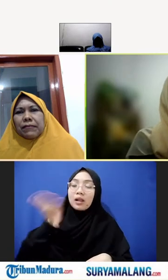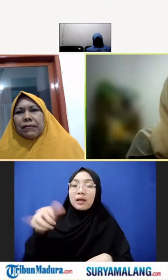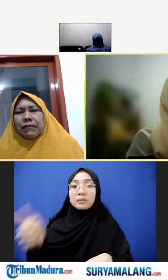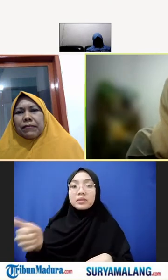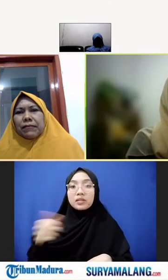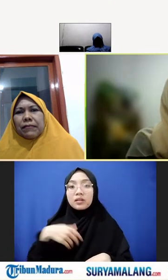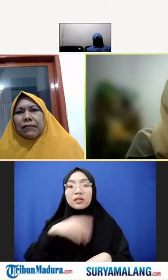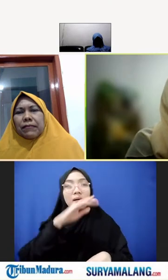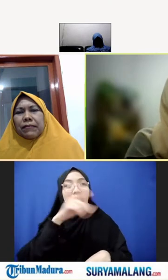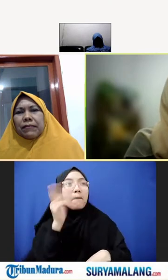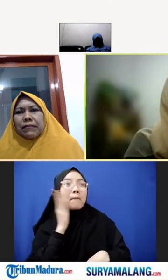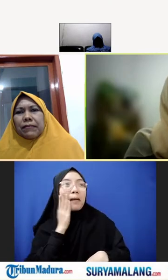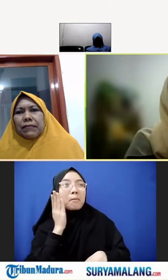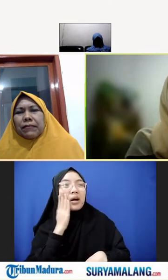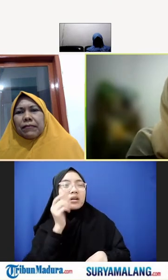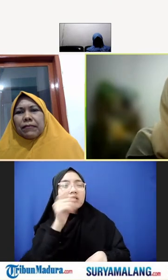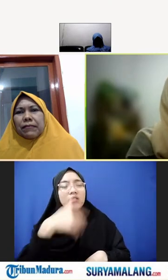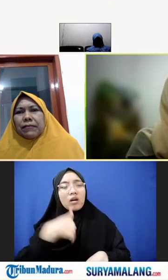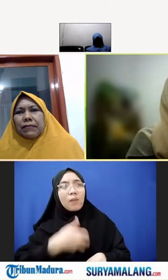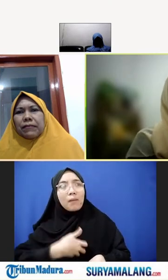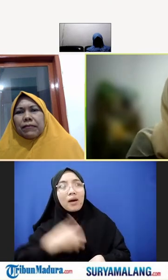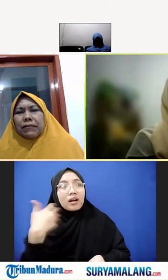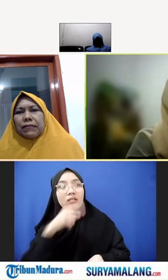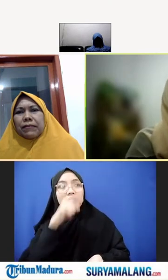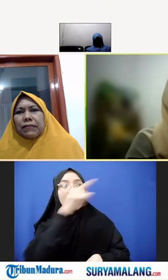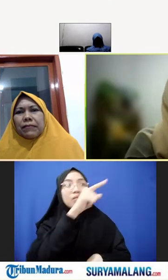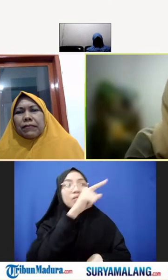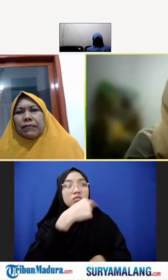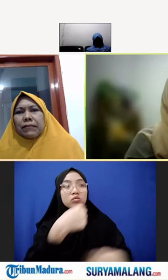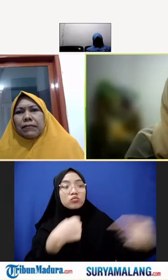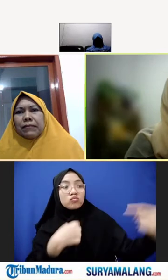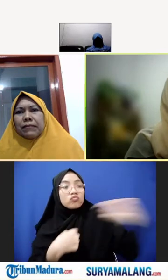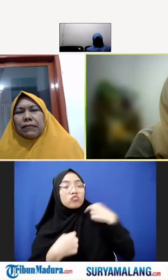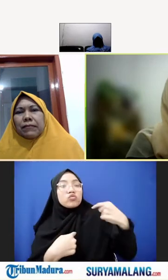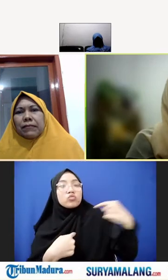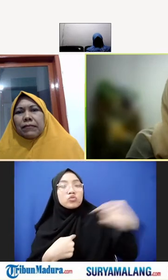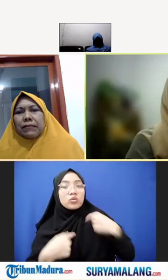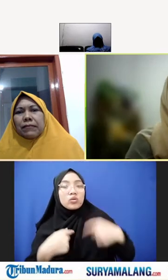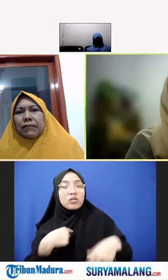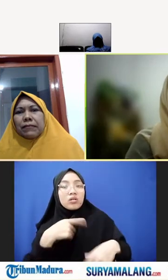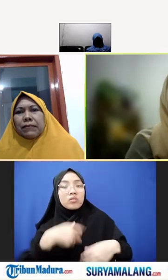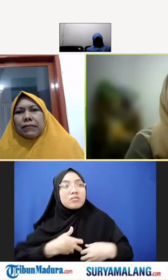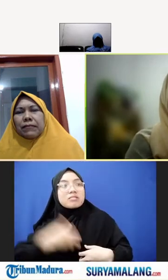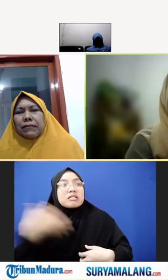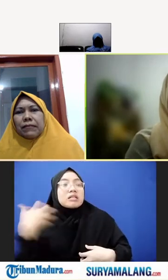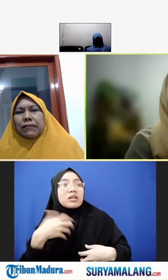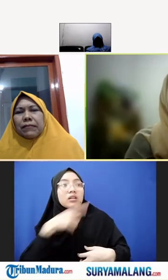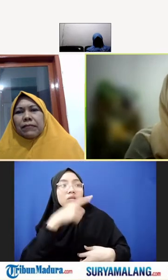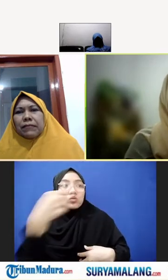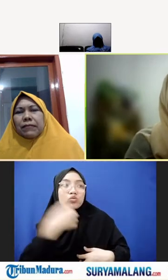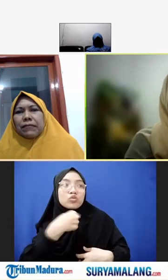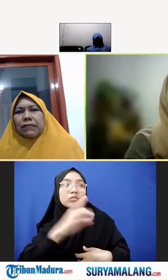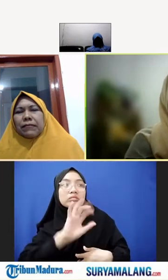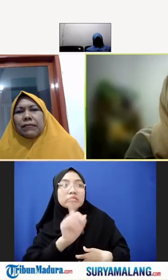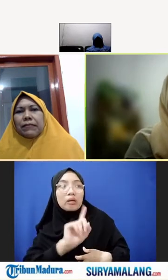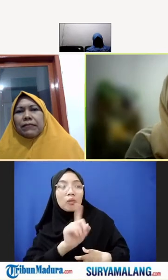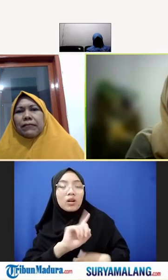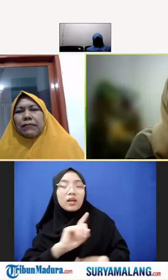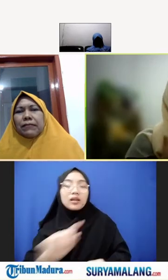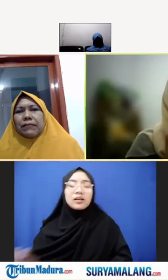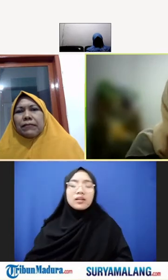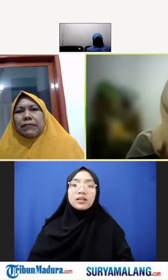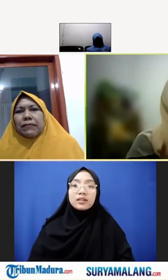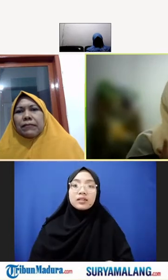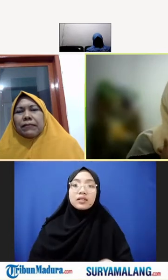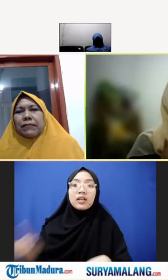Papa, aku marah, kamu tunjuk aku. Kamu tunjuk aku mau meledak. Kamu jangan tunjuk-tunjuk aku. Nah, jadi dia